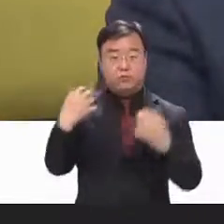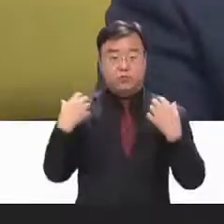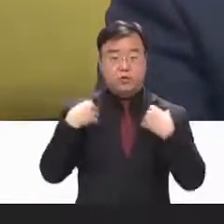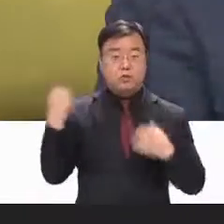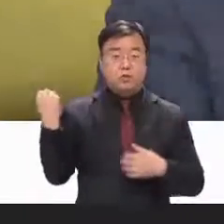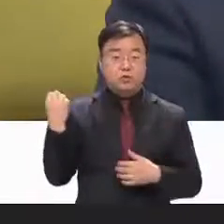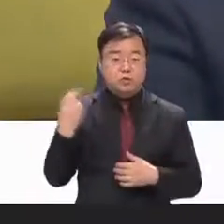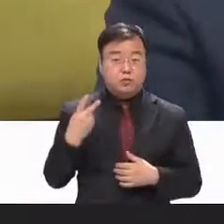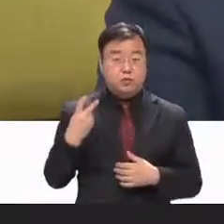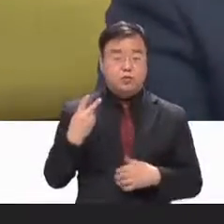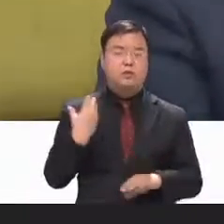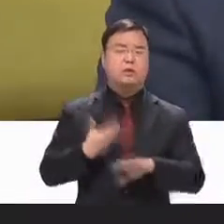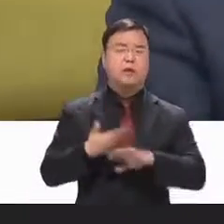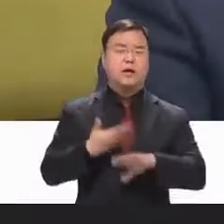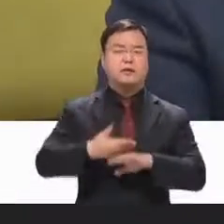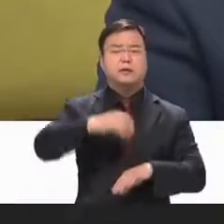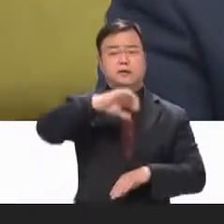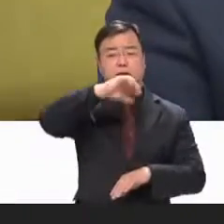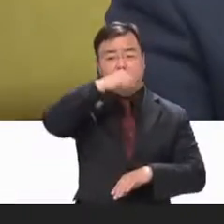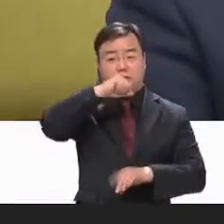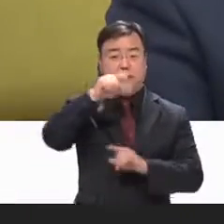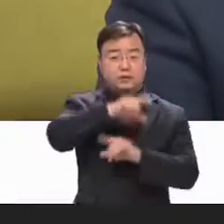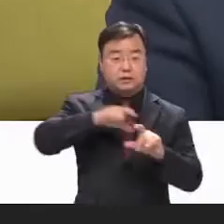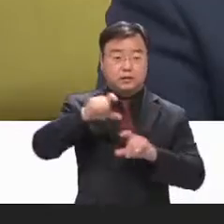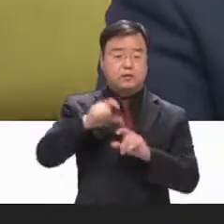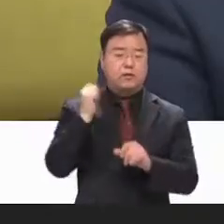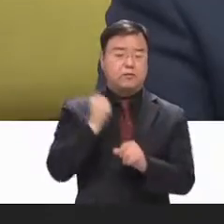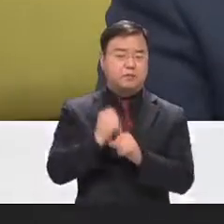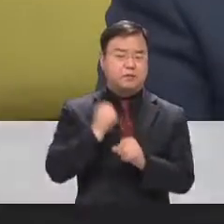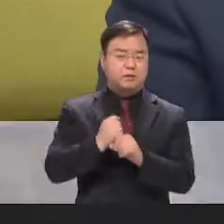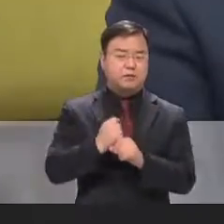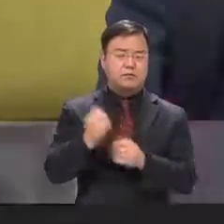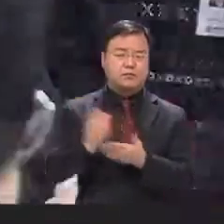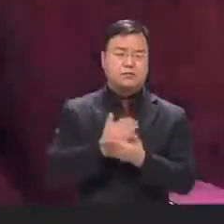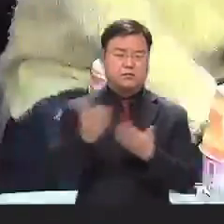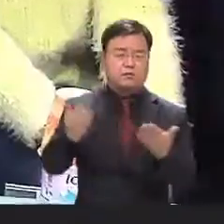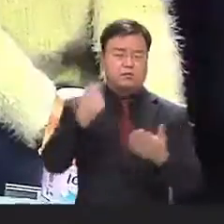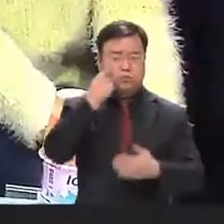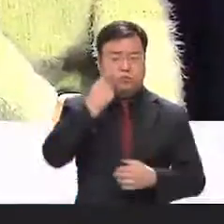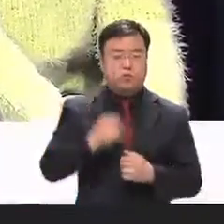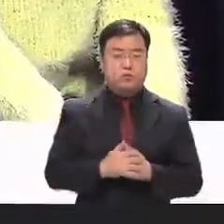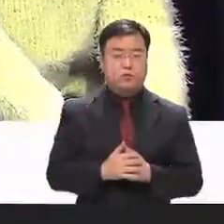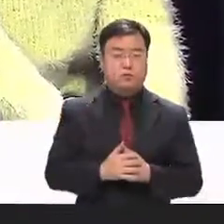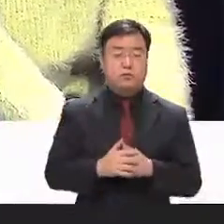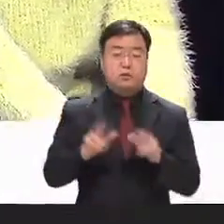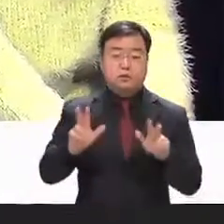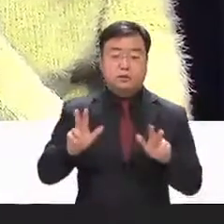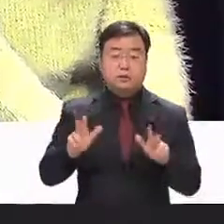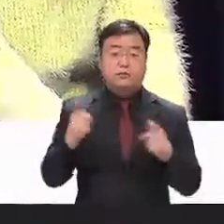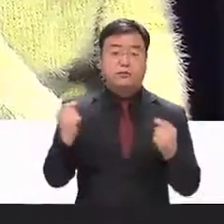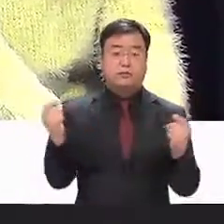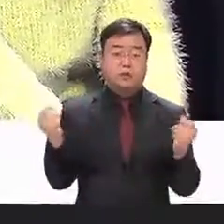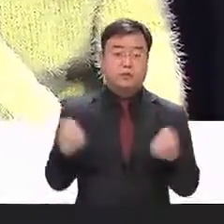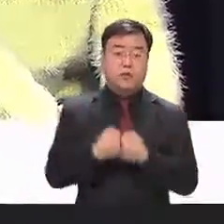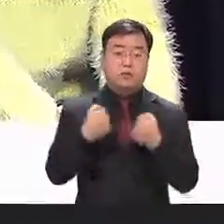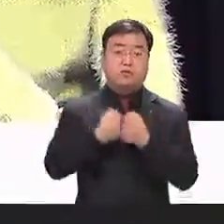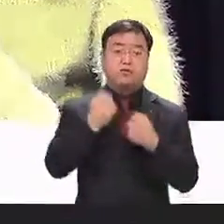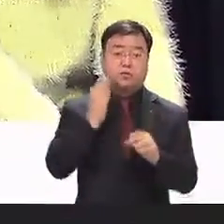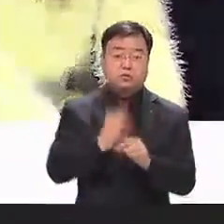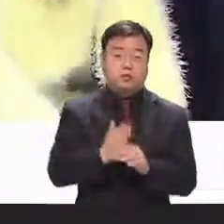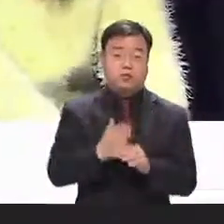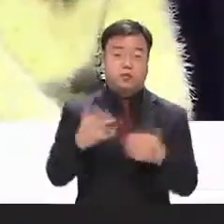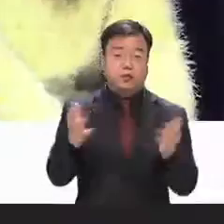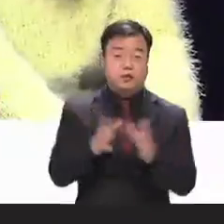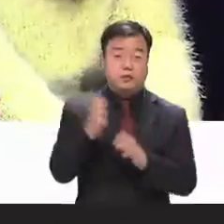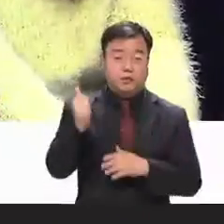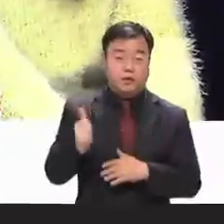정부가 꼬 바로 밑에 예전에는 그 느낌 중 없어지니까 지금요 그리고 다운 동안의 잠깐 이게 좀